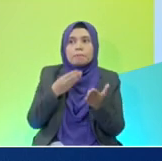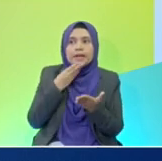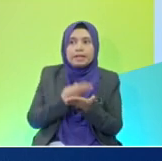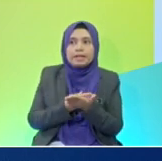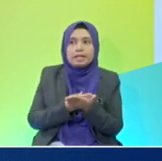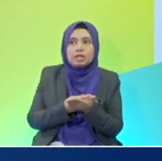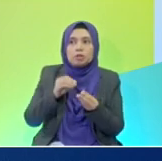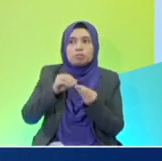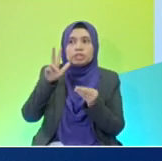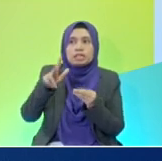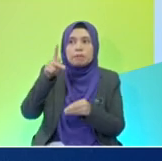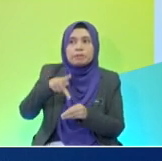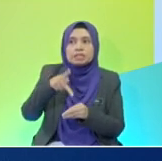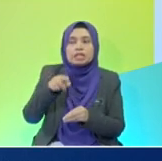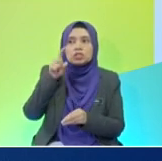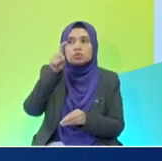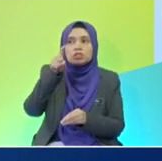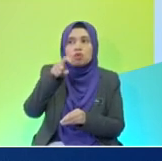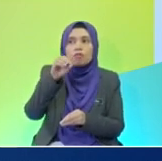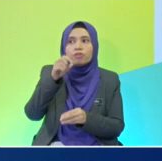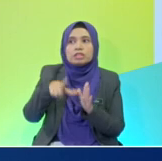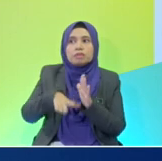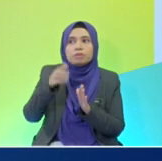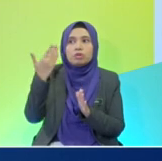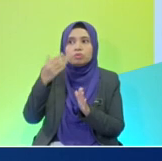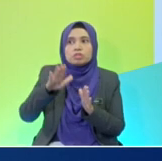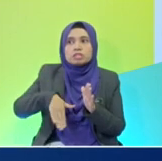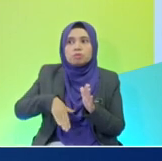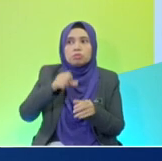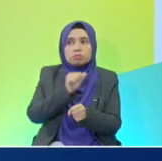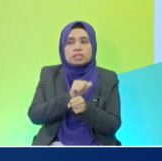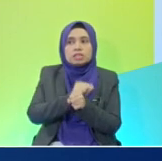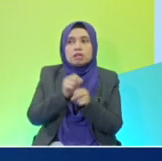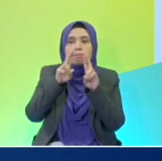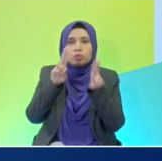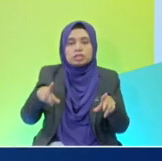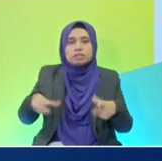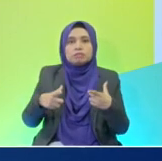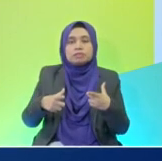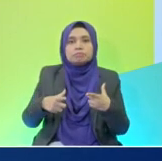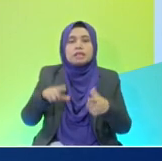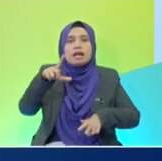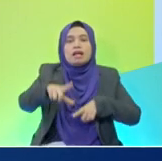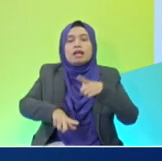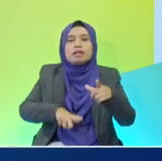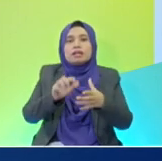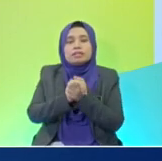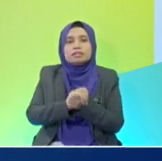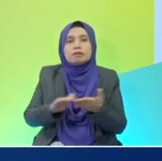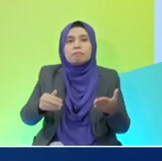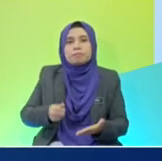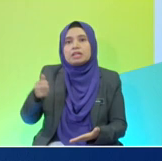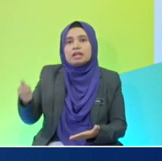kerja pengujian dilakukan oke satu maka untuk fakta Oke berikan langkah keselamatan diri peralatan